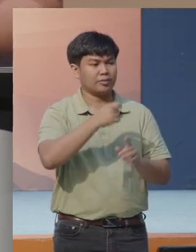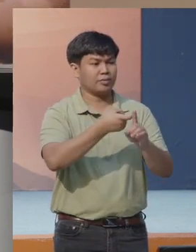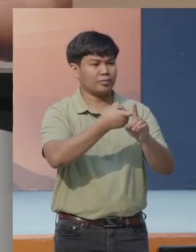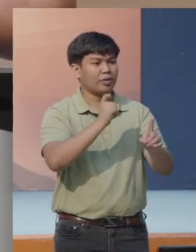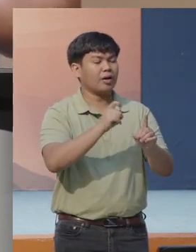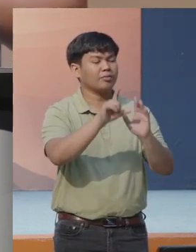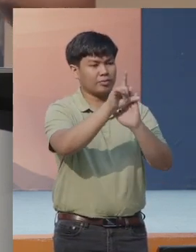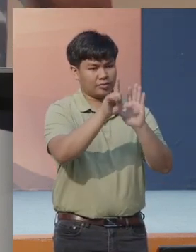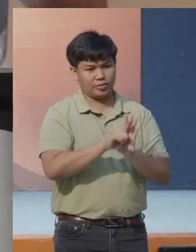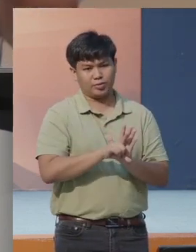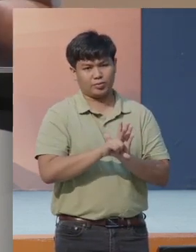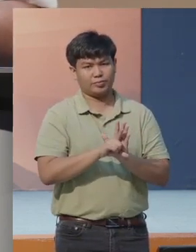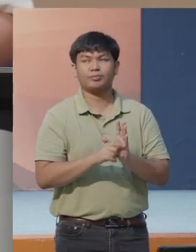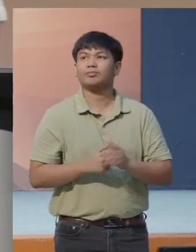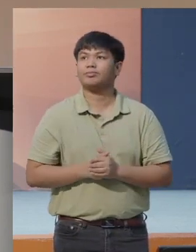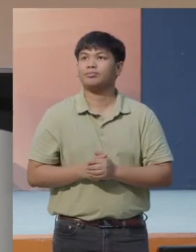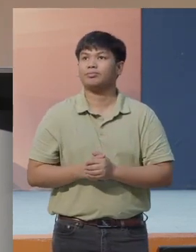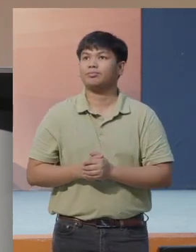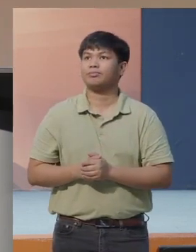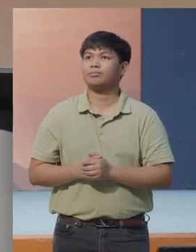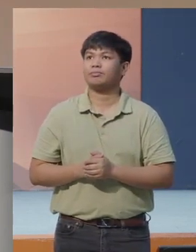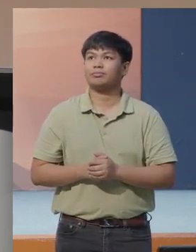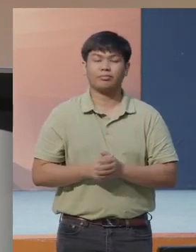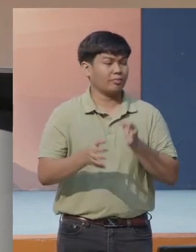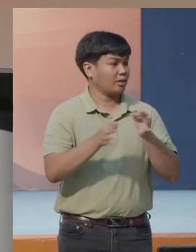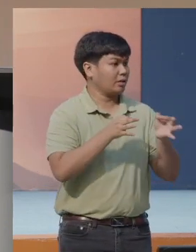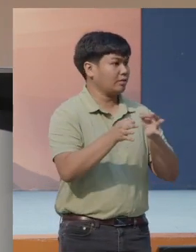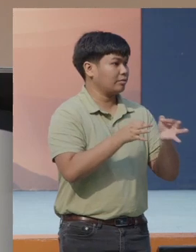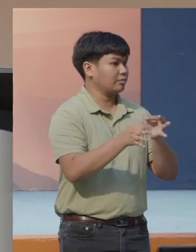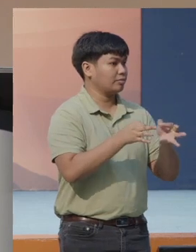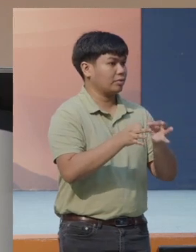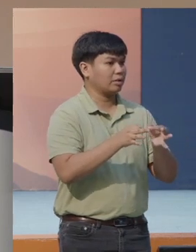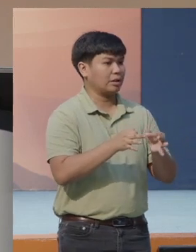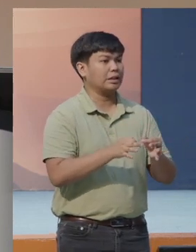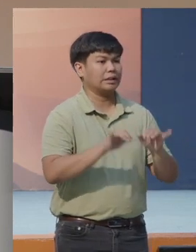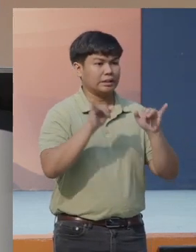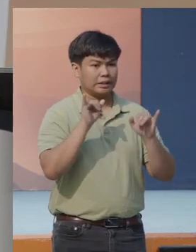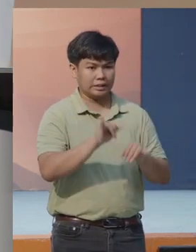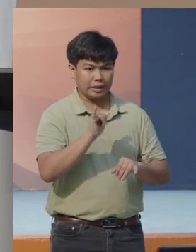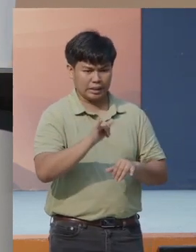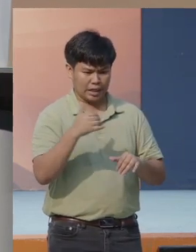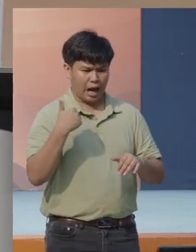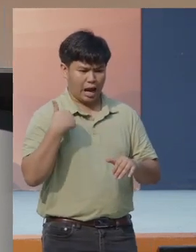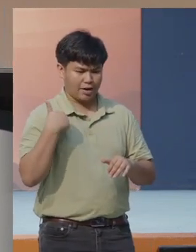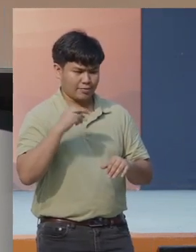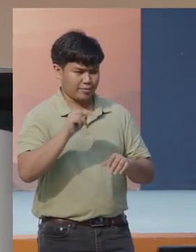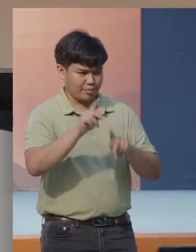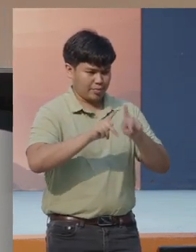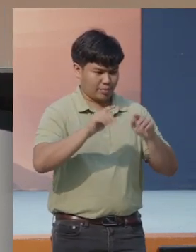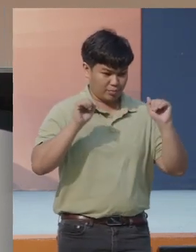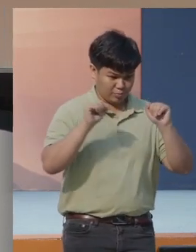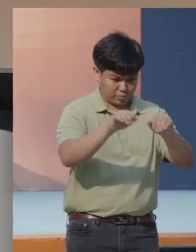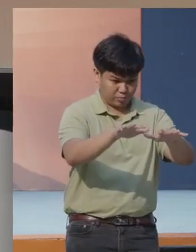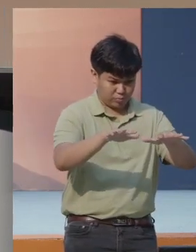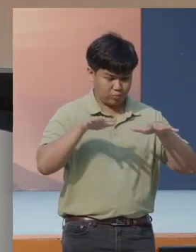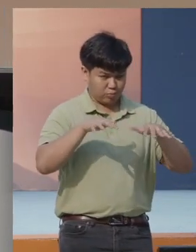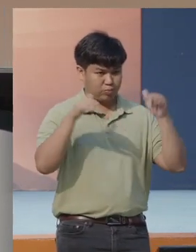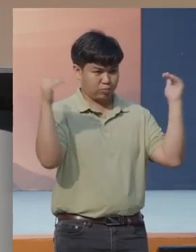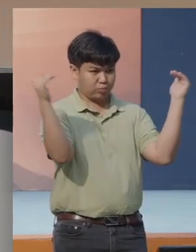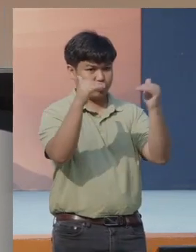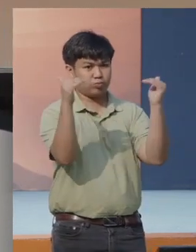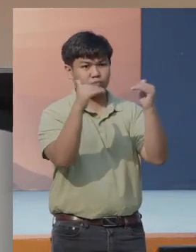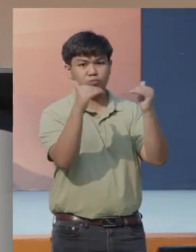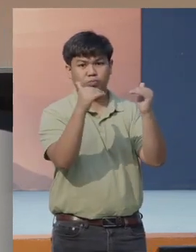law. In-explain din dito, nahaharap nga sila sa assembly ng maraming tao. Hindi lang isa, hindi lang dalawa. No?